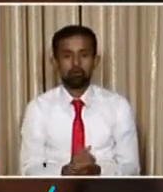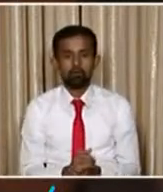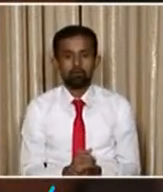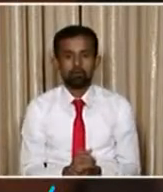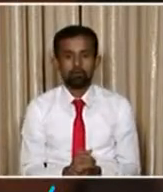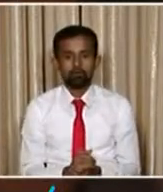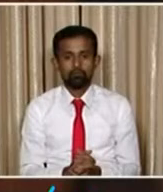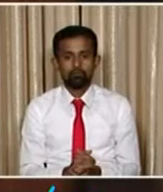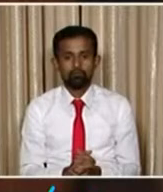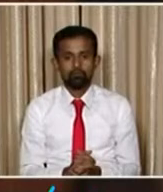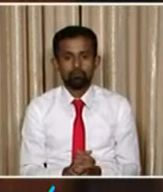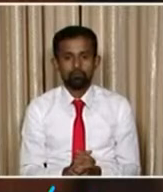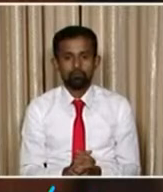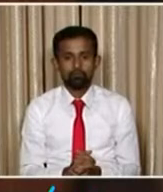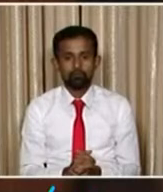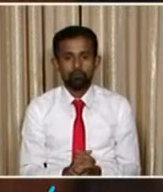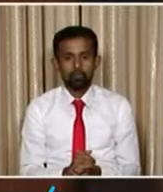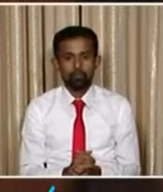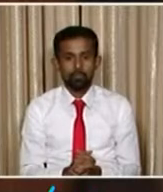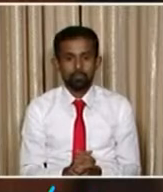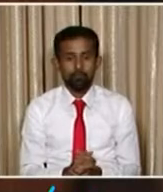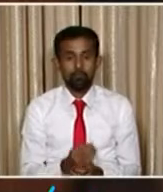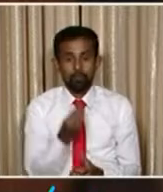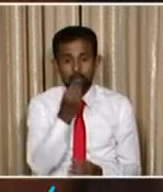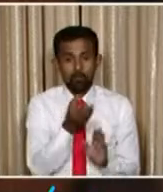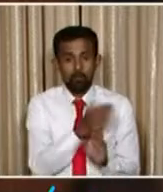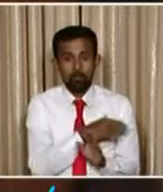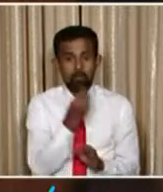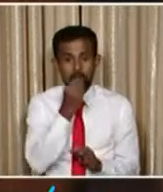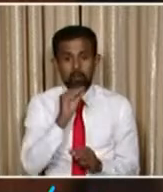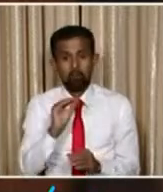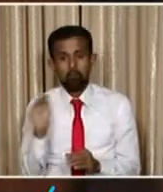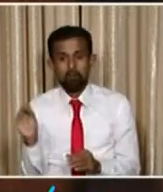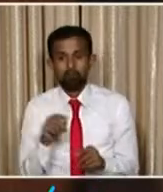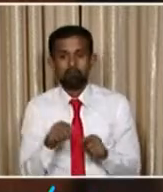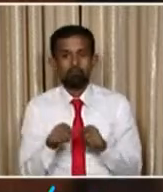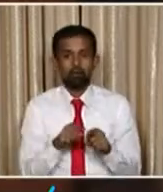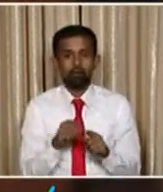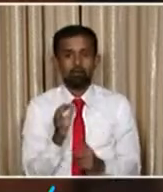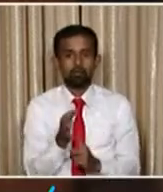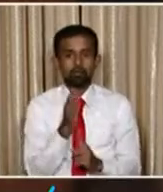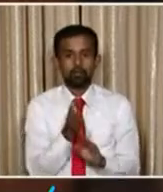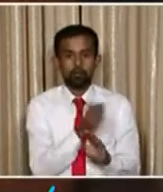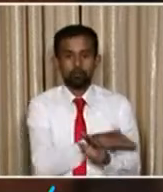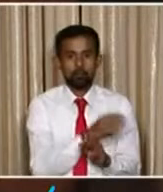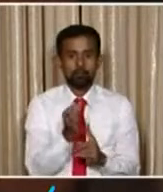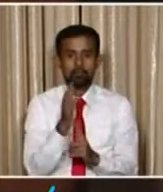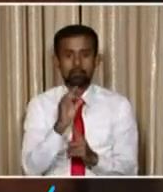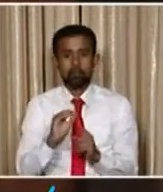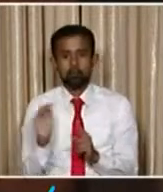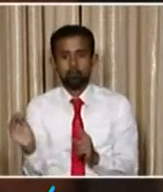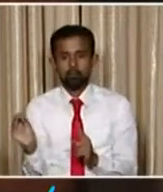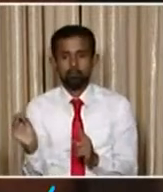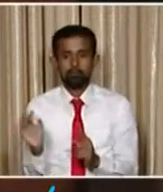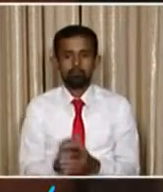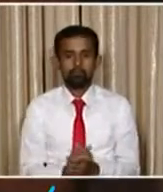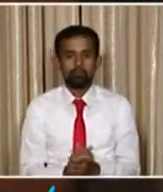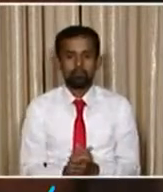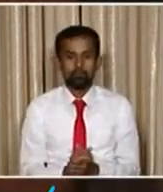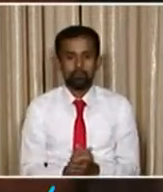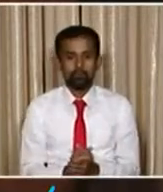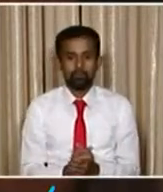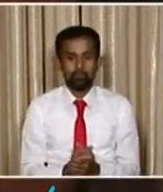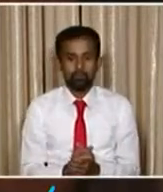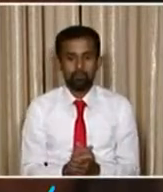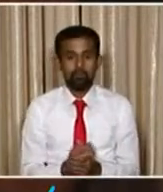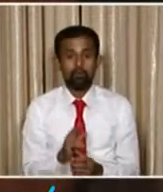එතකොට එතුමා ඒ කියන්නේ අර කැමට පෙර කැමට පසු වගේ ජනාධිපතිට පෙර ජනාධිපතිට පසු ක්‍රියාකලාපයන්